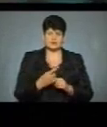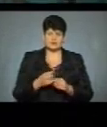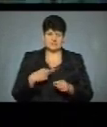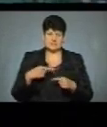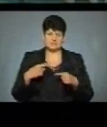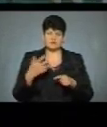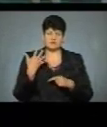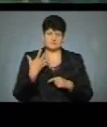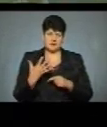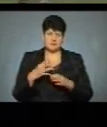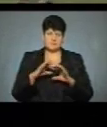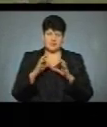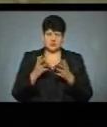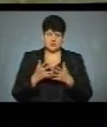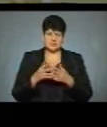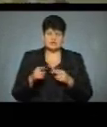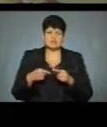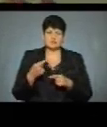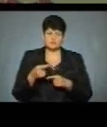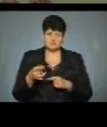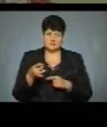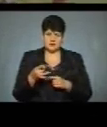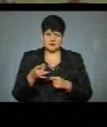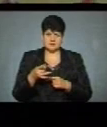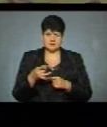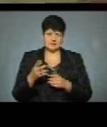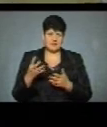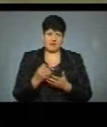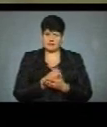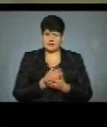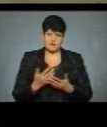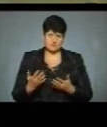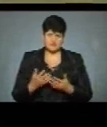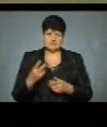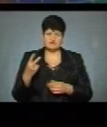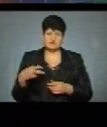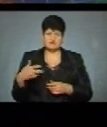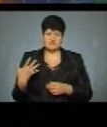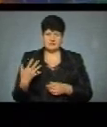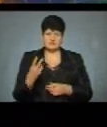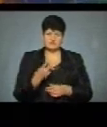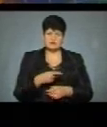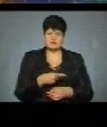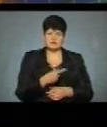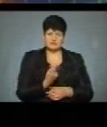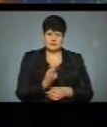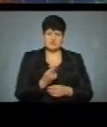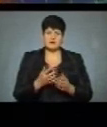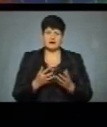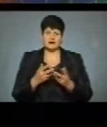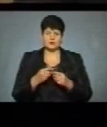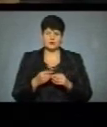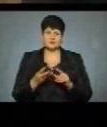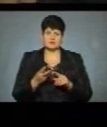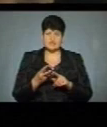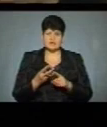м'ячів. Наступну подачу завершити на свою користь команді гостей не вдалося. 25-21 – рахунок третьої партії, в